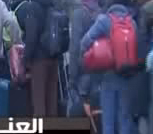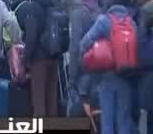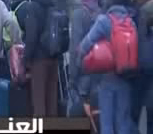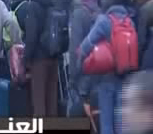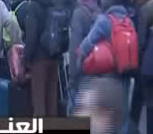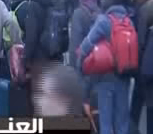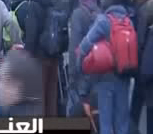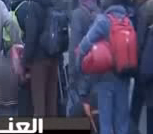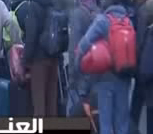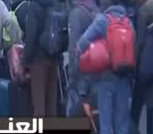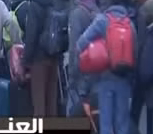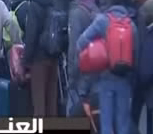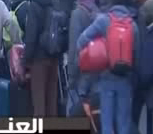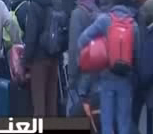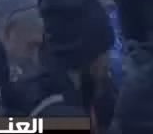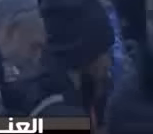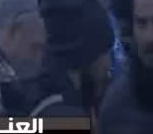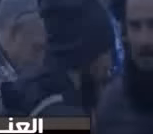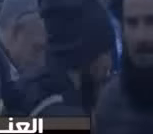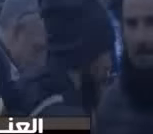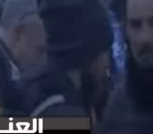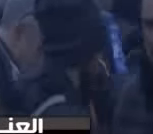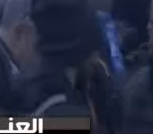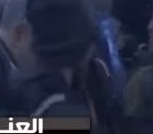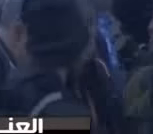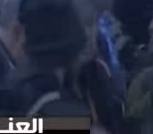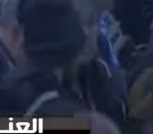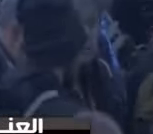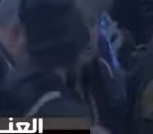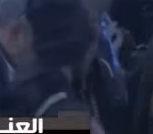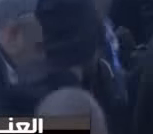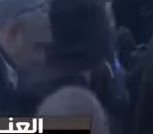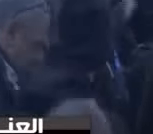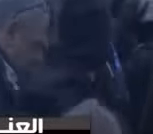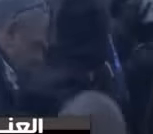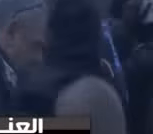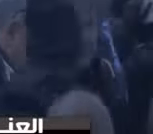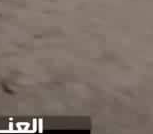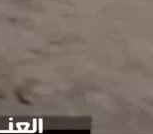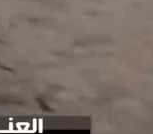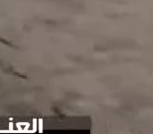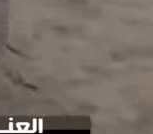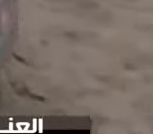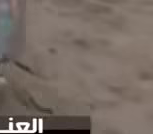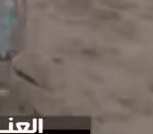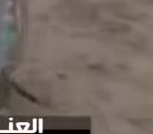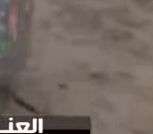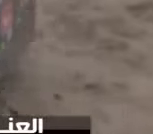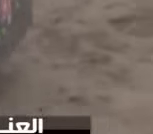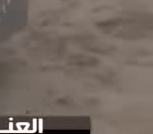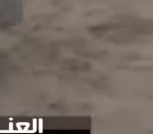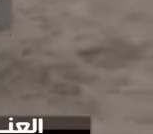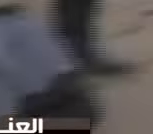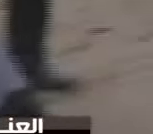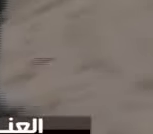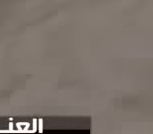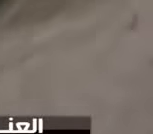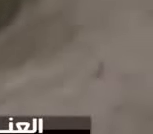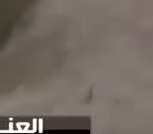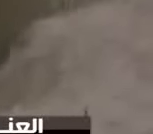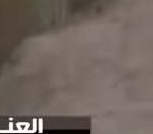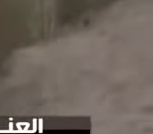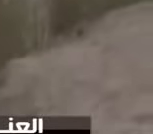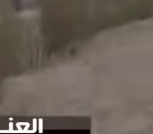في أول عملية إخلاء غير مسبوقة في أوروبا، فرنسا تشرع في إجلاء المهاجرين من مخيم الغابة